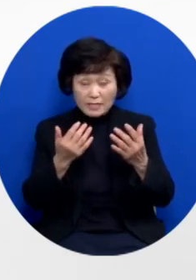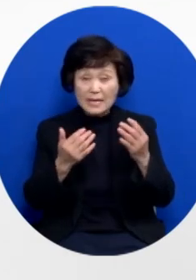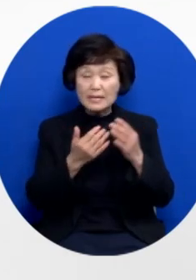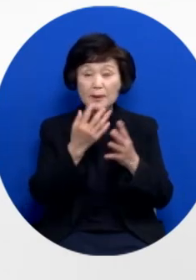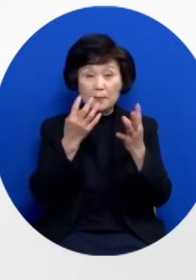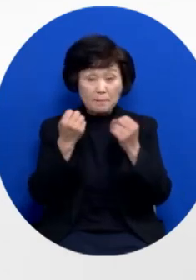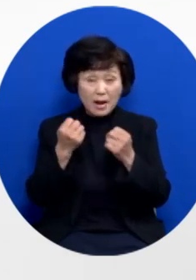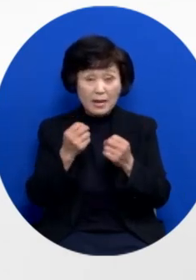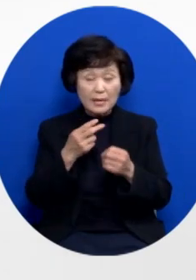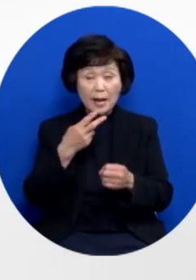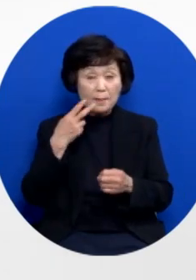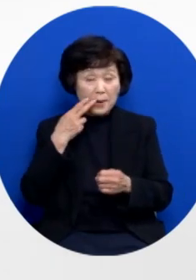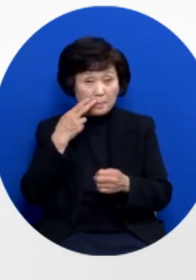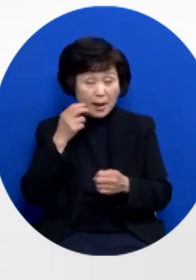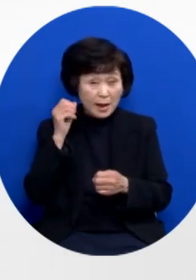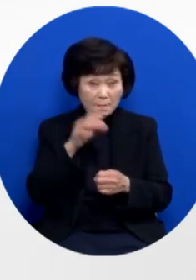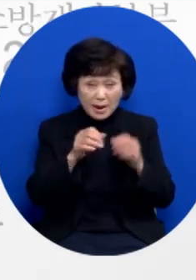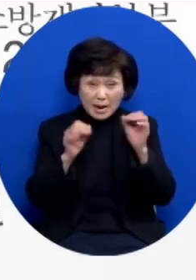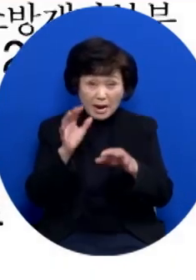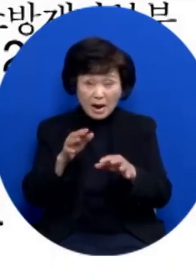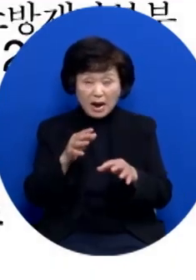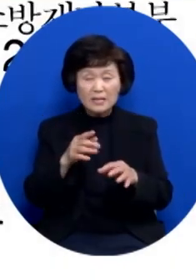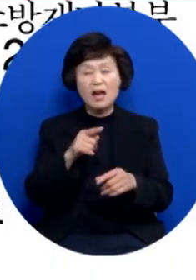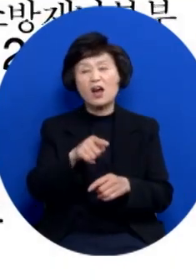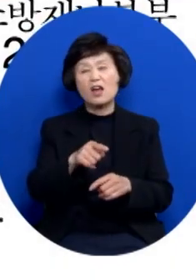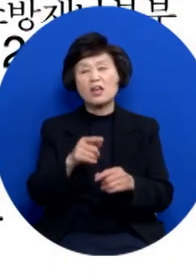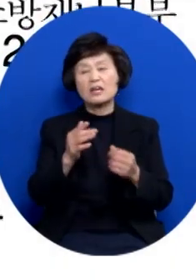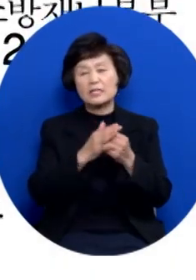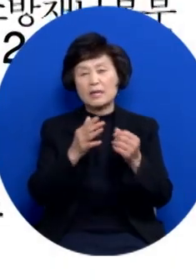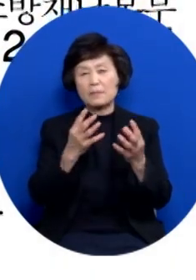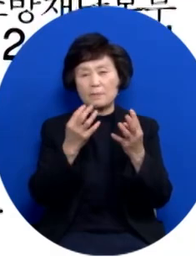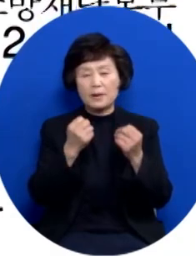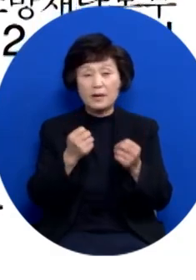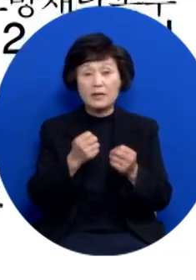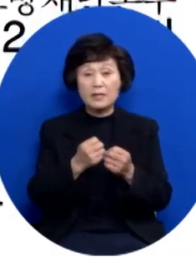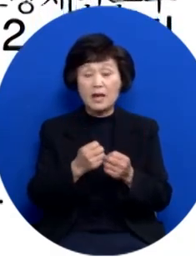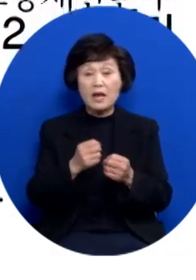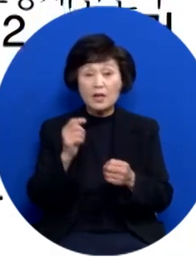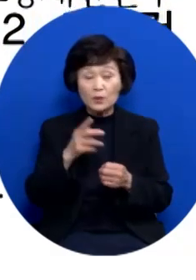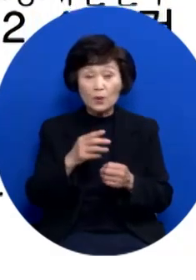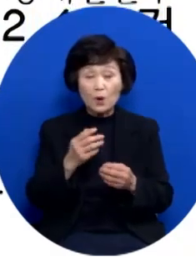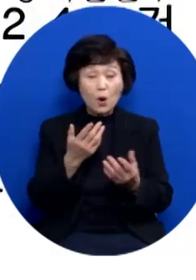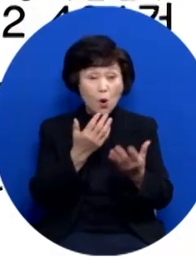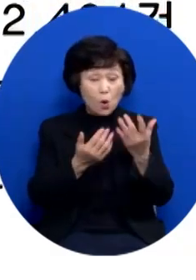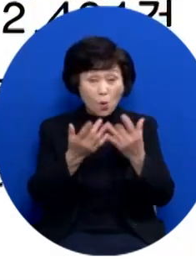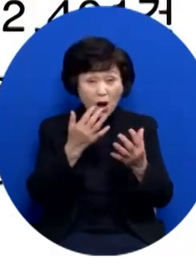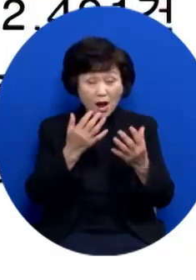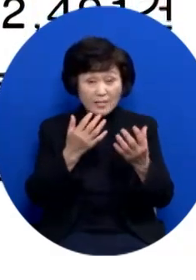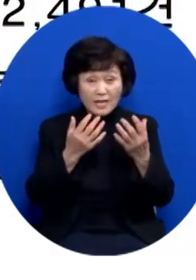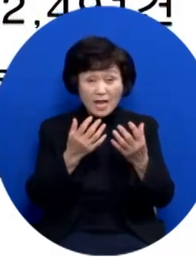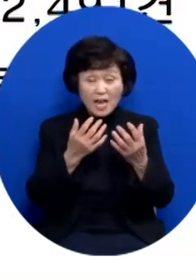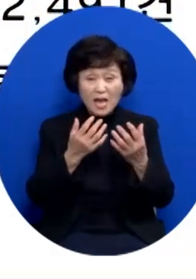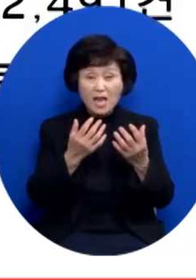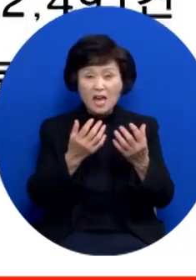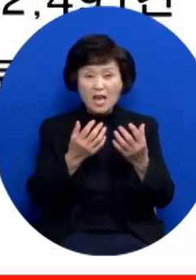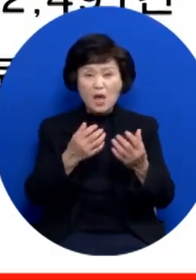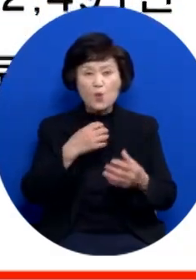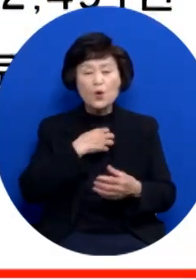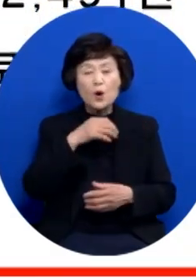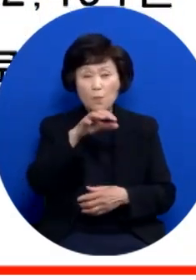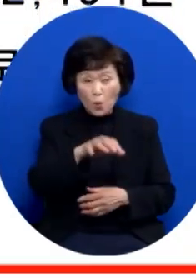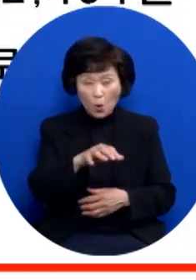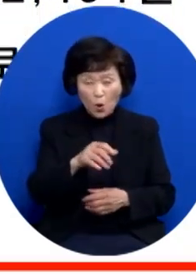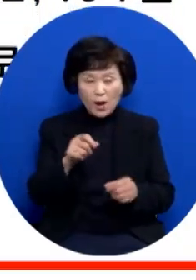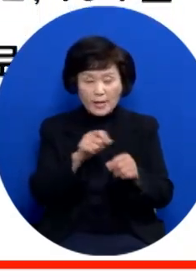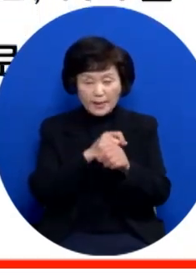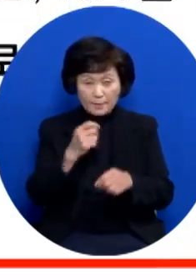등 부주의가 가장 큰 원인을 차지했습니다. 시는 화재 취약 주거시설을 대상으로 합동점검에 나서는 한편